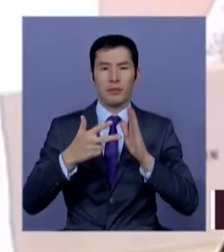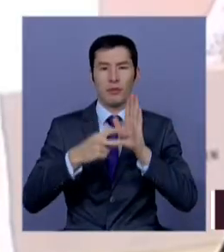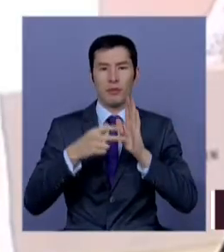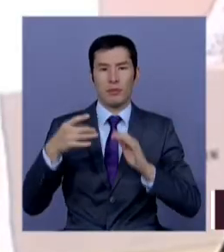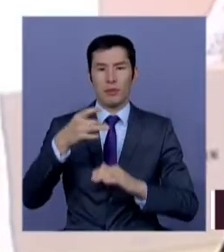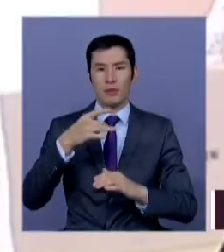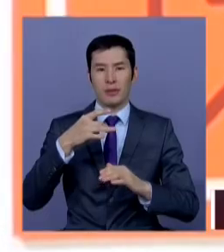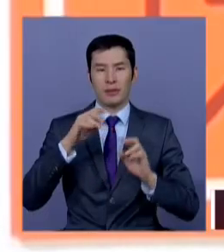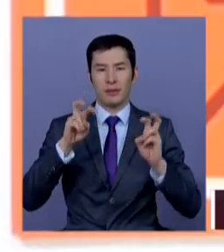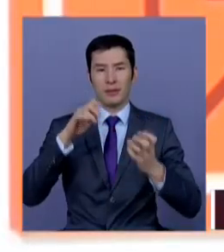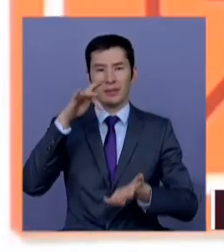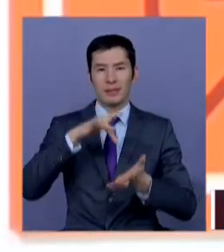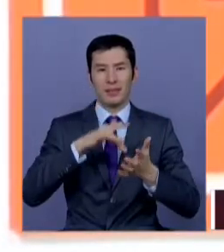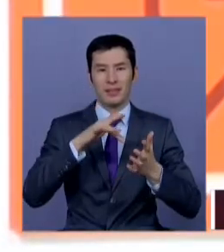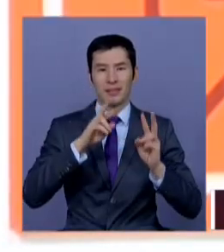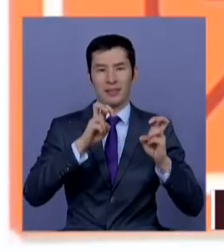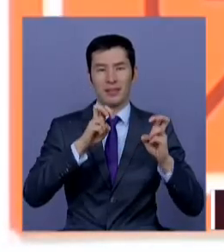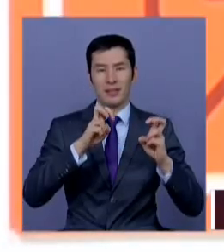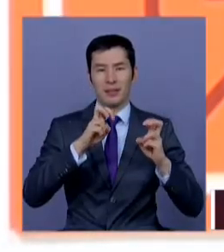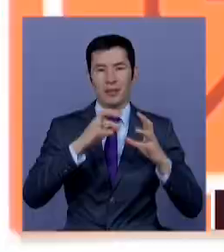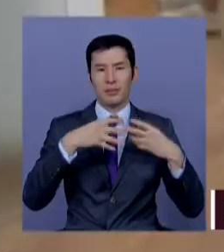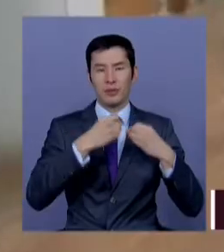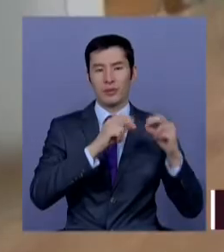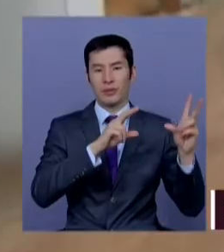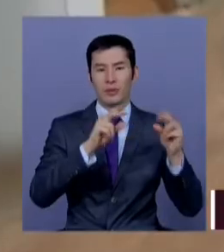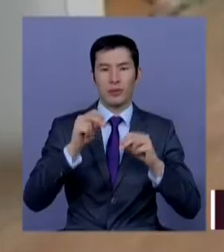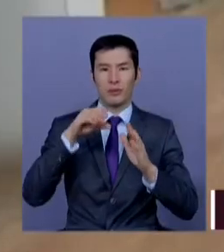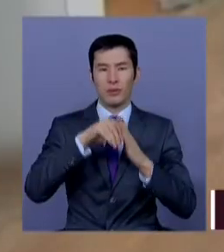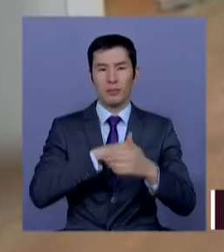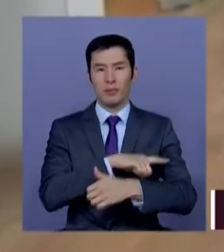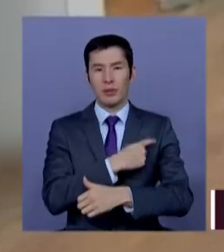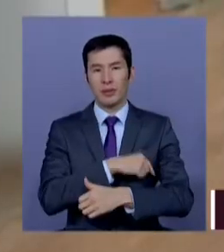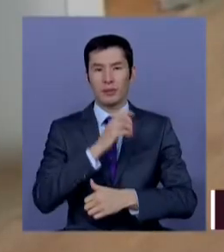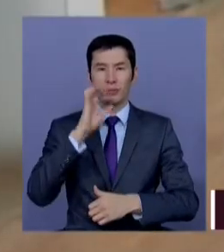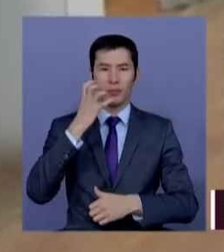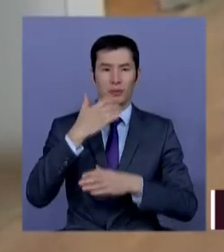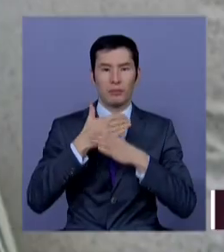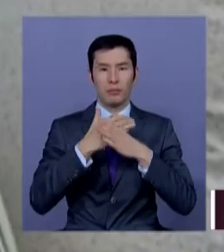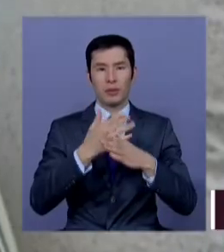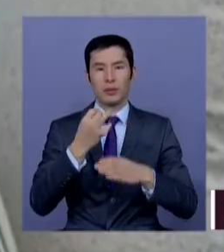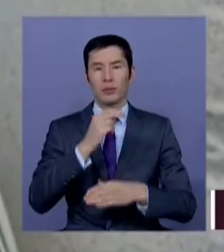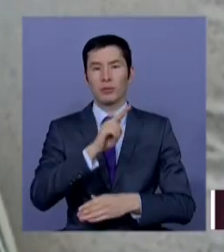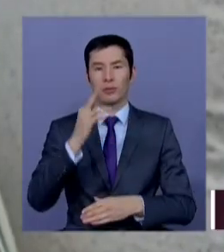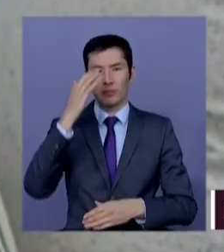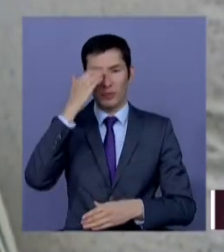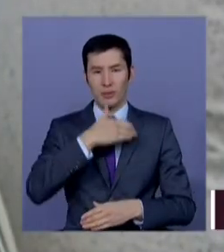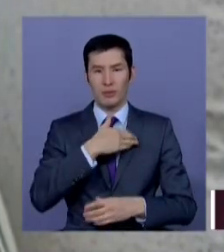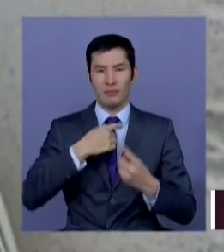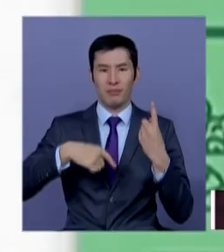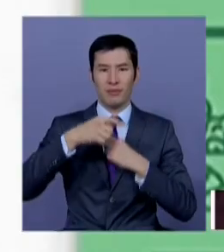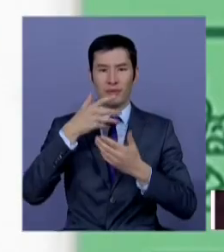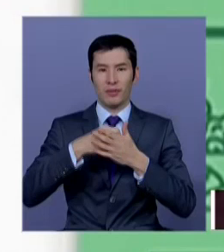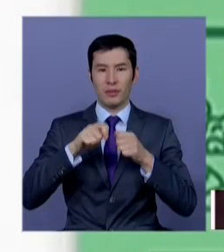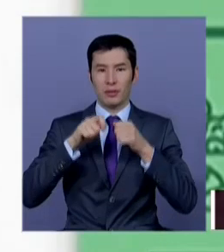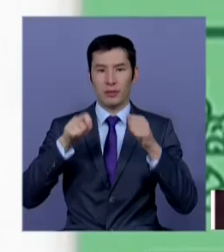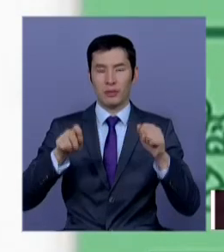бақытты отбасы кеңселері ашылған. Онда нәзік жандыларға психологиялық, медициналық көмектер көрсетіледі. Кәсіп ашқысы келетіндерде арнайы курстар оқып, қайтарымсыз гранттар жеңіп